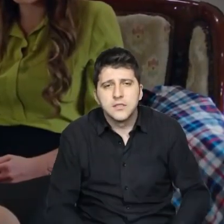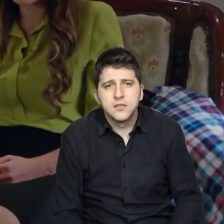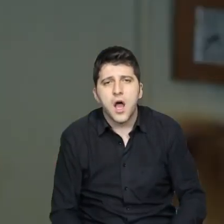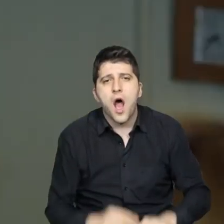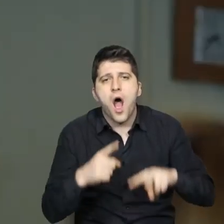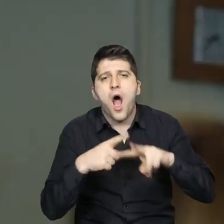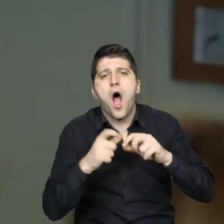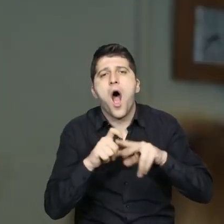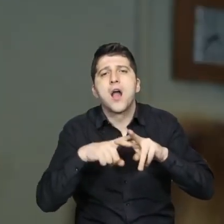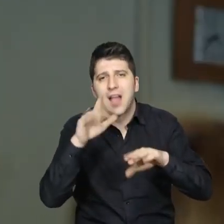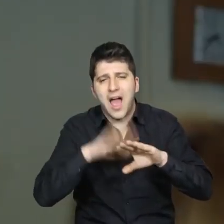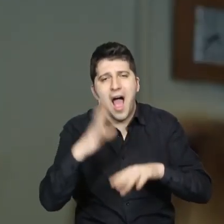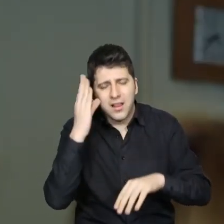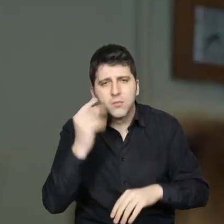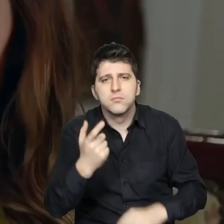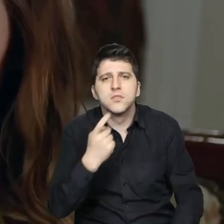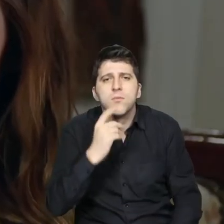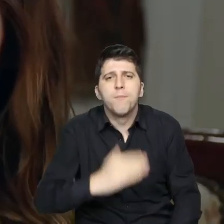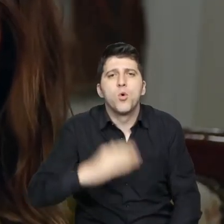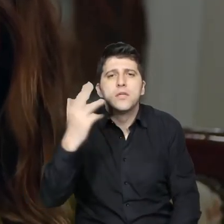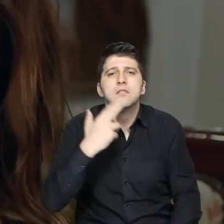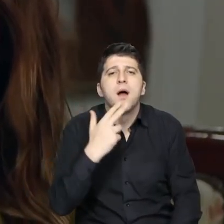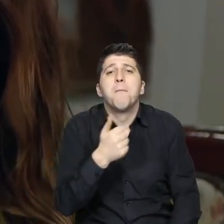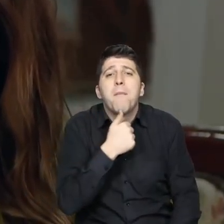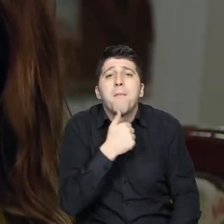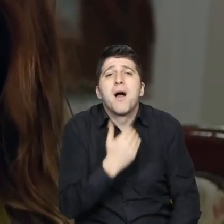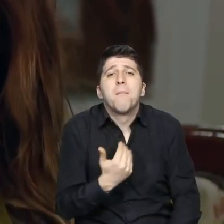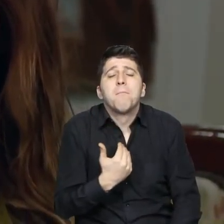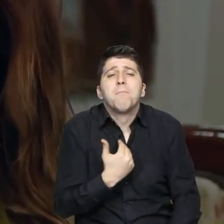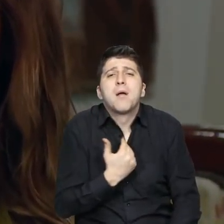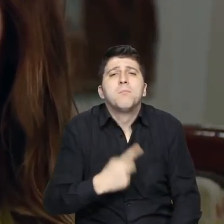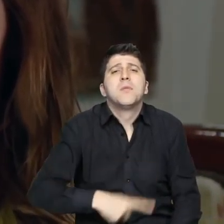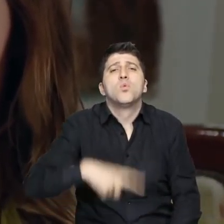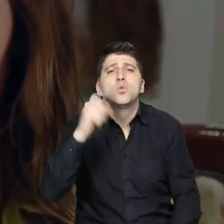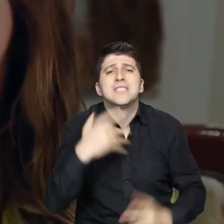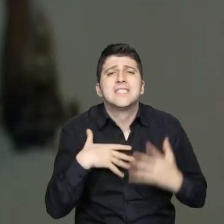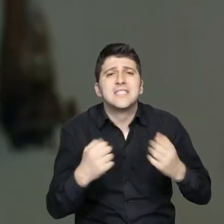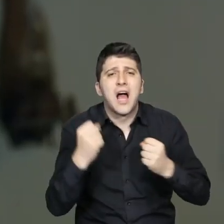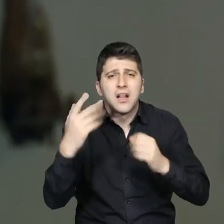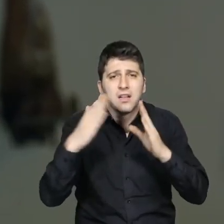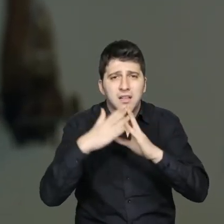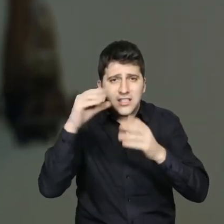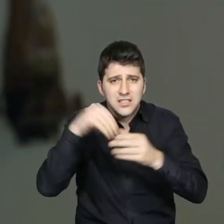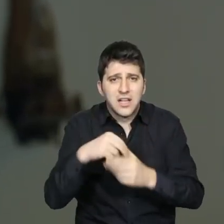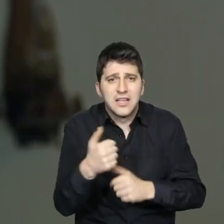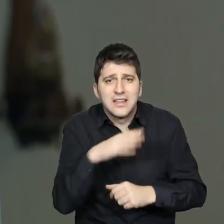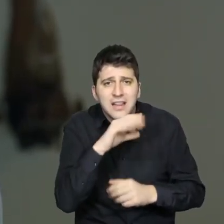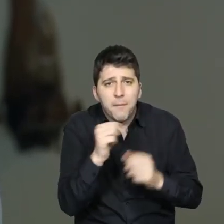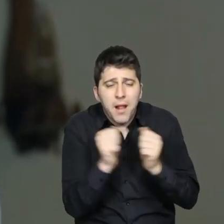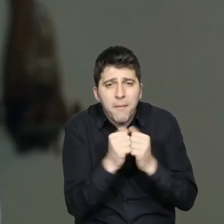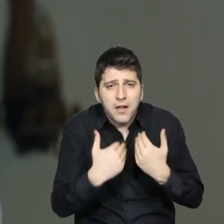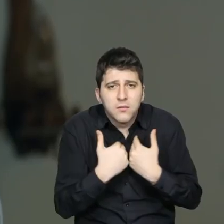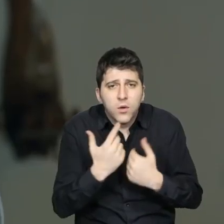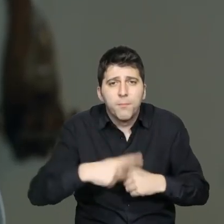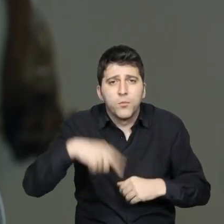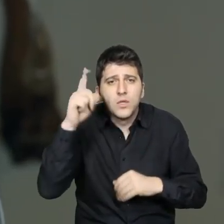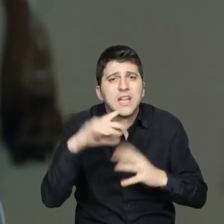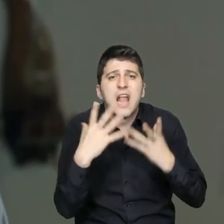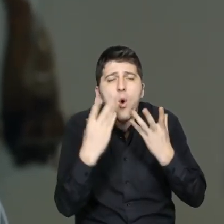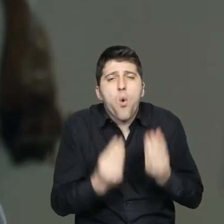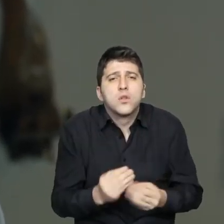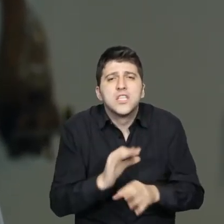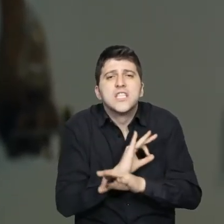yapsa anlayacağım. Koskoca kızlarsınız ya. Babacığım, ben bütün gün sağlık ocağındaydım. Sen de biliyorsun, dedemin başında. Bütün gün neler oldu,